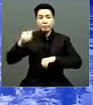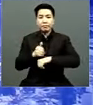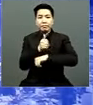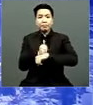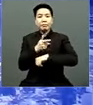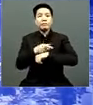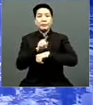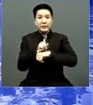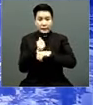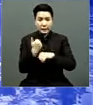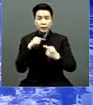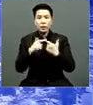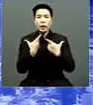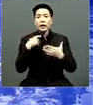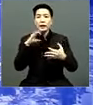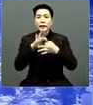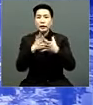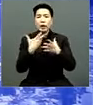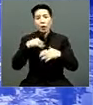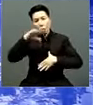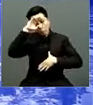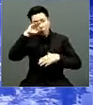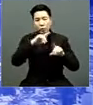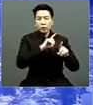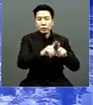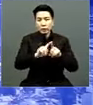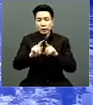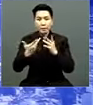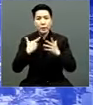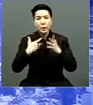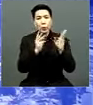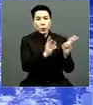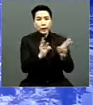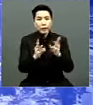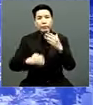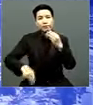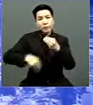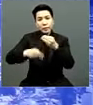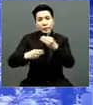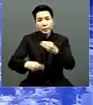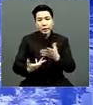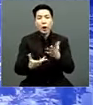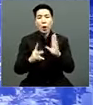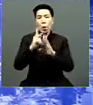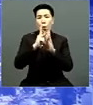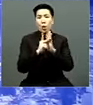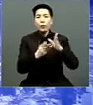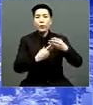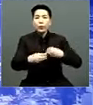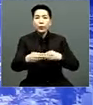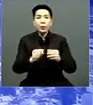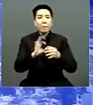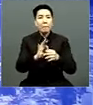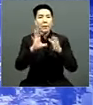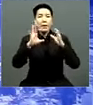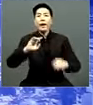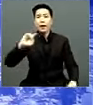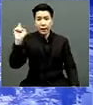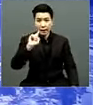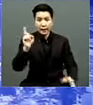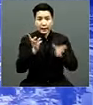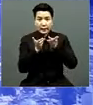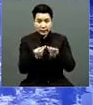ากเรื่องของสถานการณ์ของโรคแล้วเรื่องของมาตรการต่างๆจะมีเพิ่มเติมอย่างไรเรื่องของการผ่อนคลายในระยะที่2มีรายละเอียดอย่